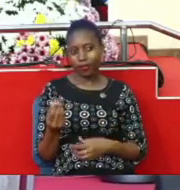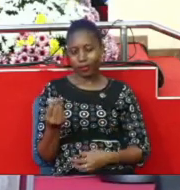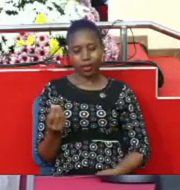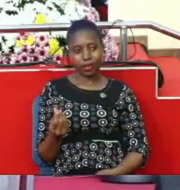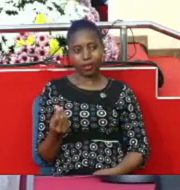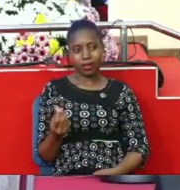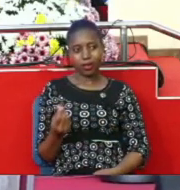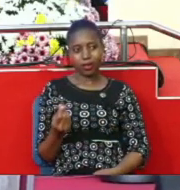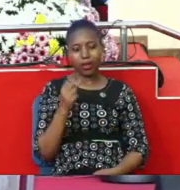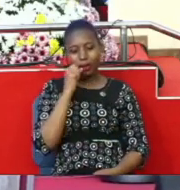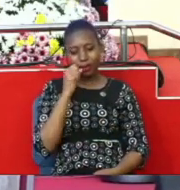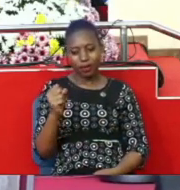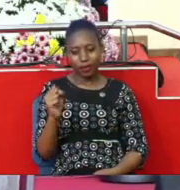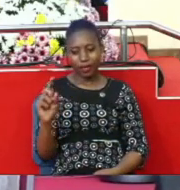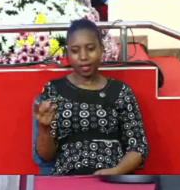sana. Na